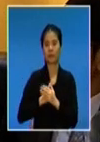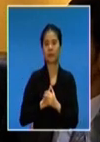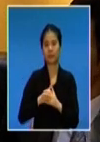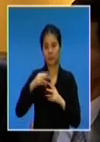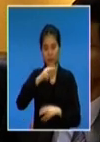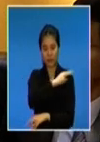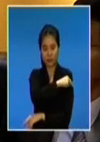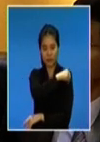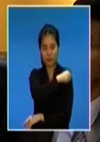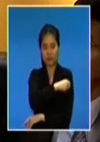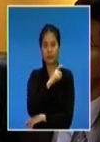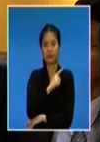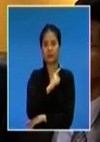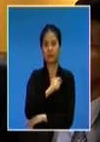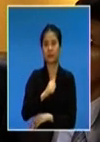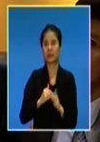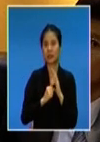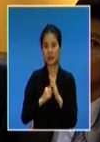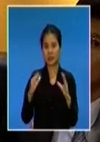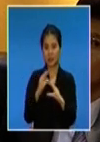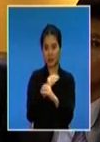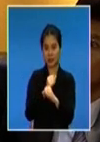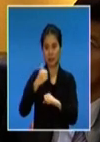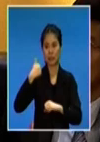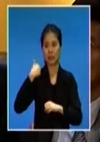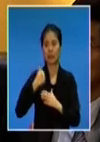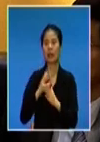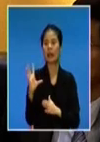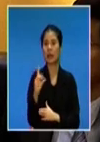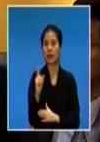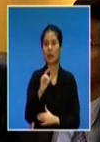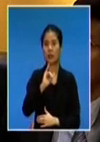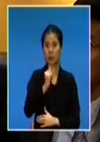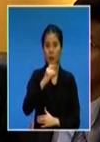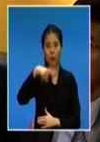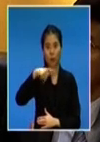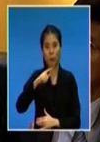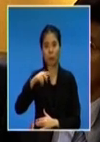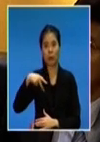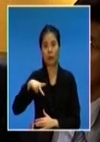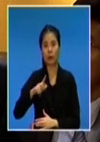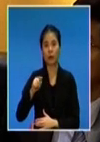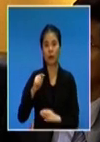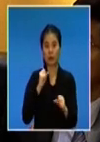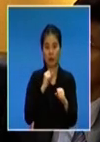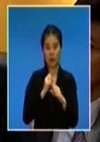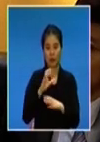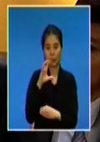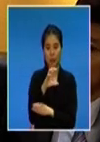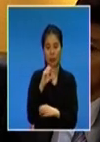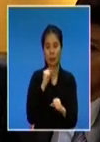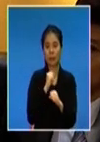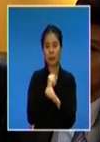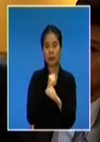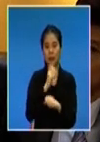ริงเสนอแล้วอาจารย์ดุสิตคุยกันก็ได้ข้อสรุปดังนั้นเนี่ยก็เลยเป็นที่มาของจปถที่จะบังคับทั้งหมดแล้วผมก็ทักผมไม่เห็นด้วยผ